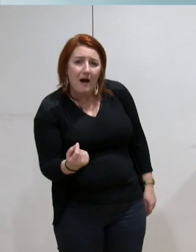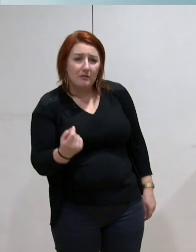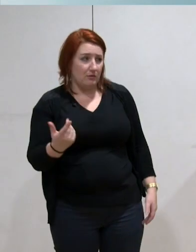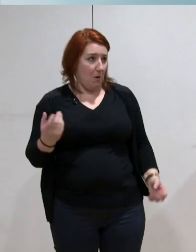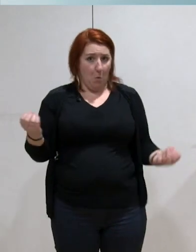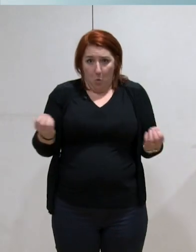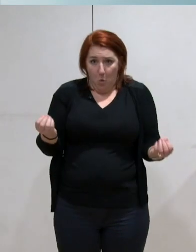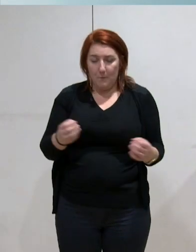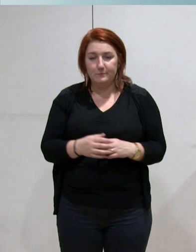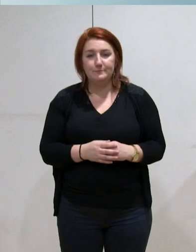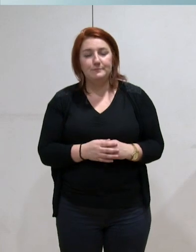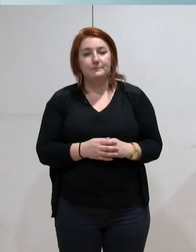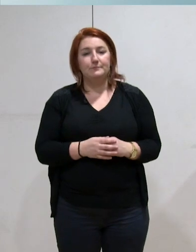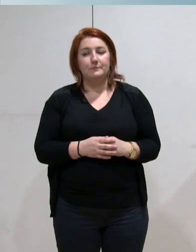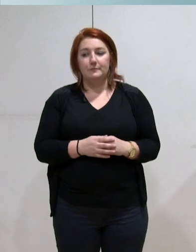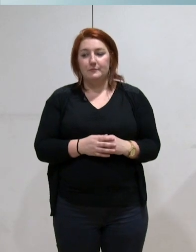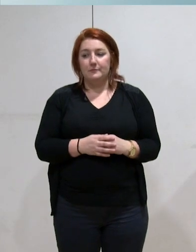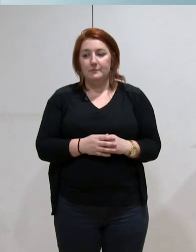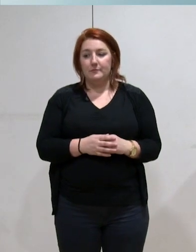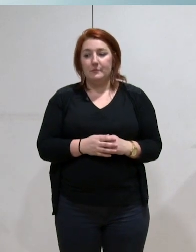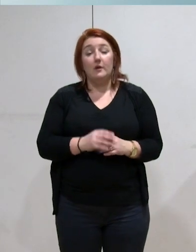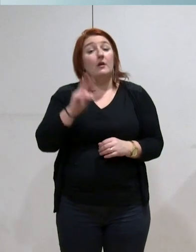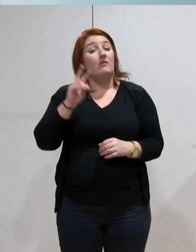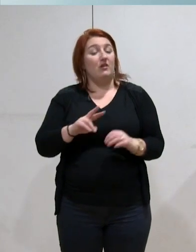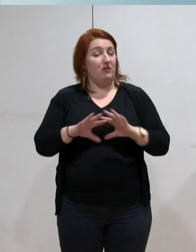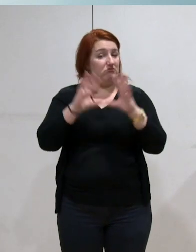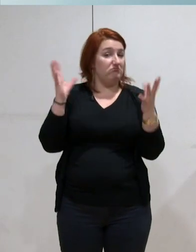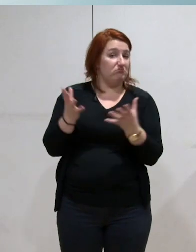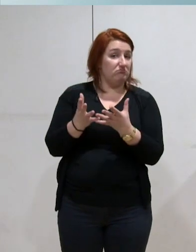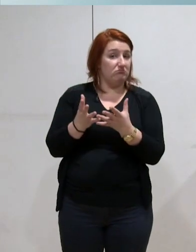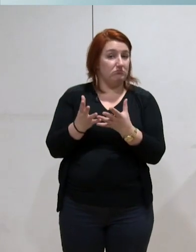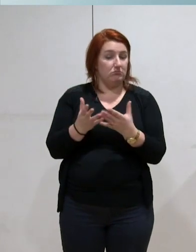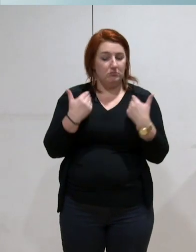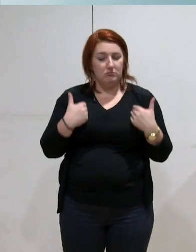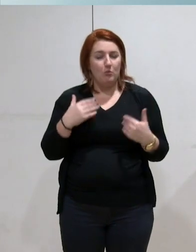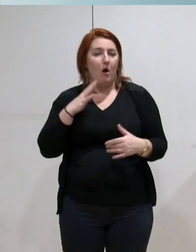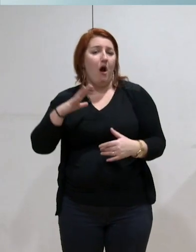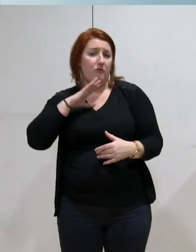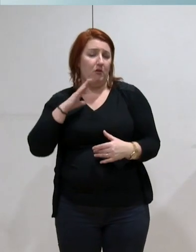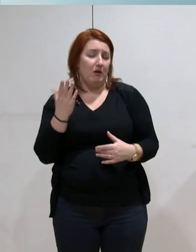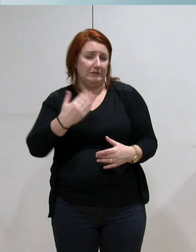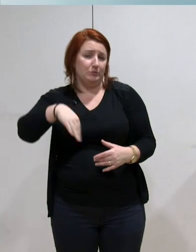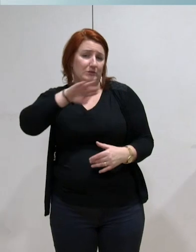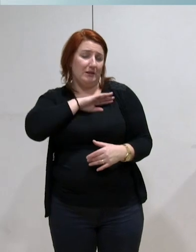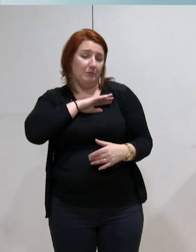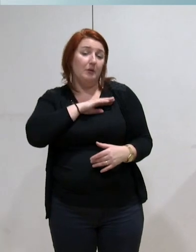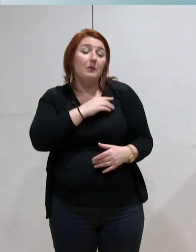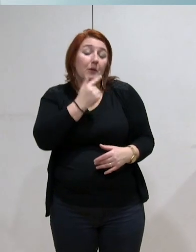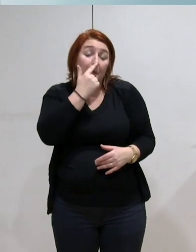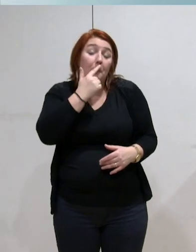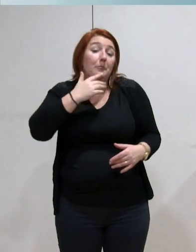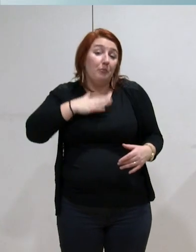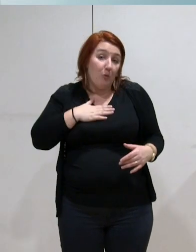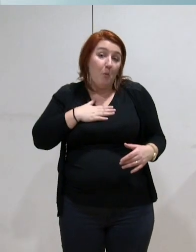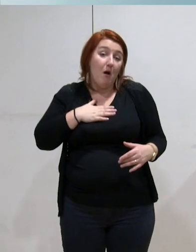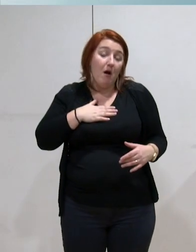nationale cette étape aurait constitué pour moi d'ailleurs qu'avait en charge de ce dossier le deuxème étage de la fusée après la mise en